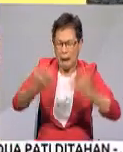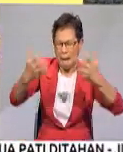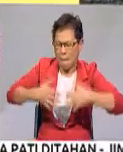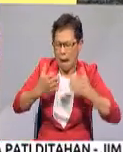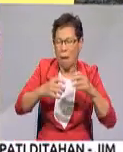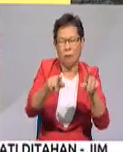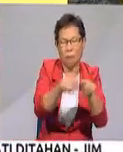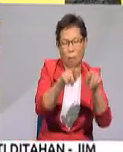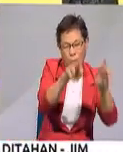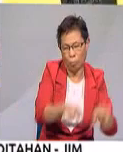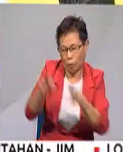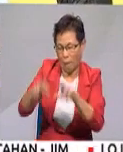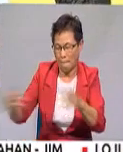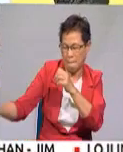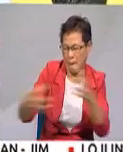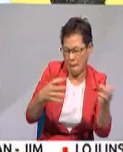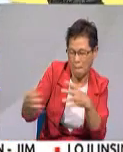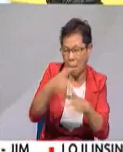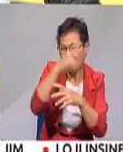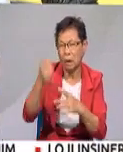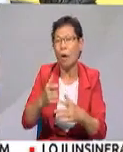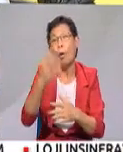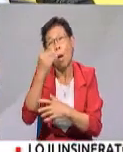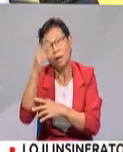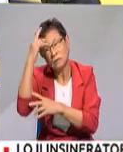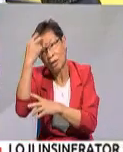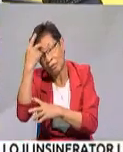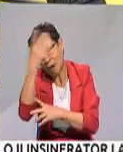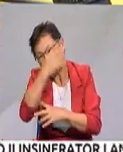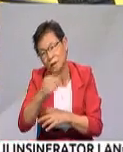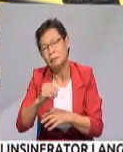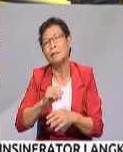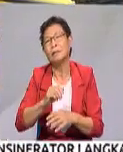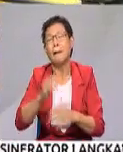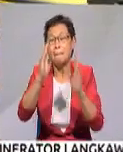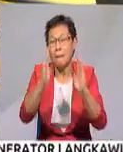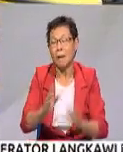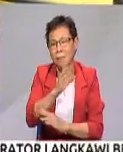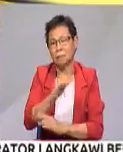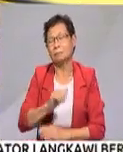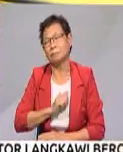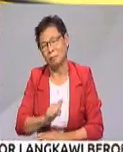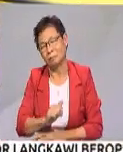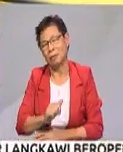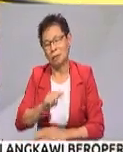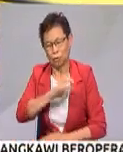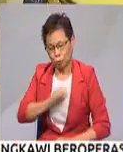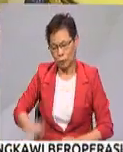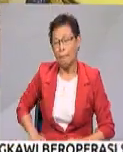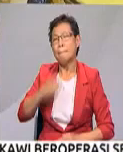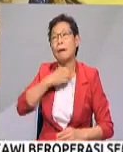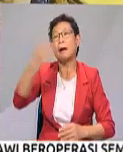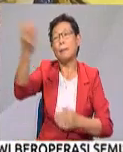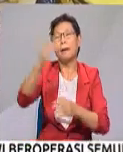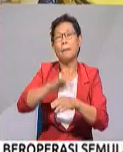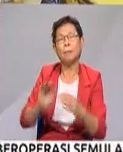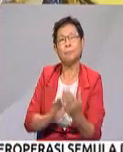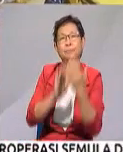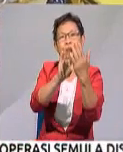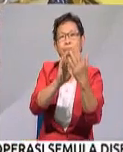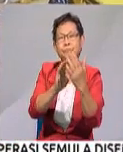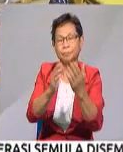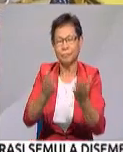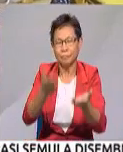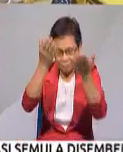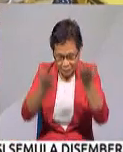sesama rakyat berpunca daripada perselisihan kaum dan agama. Baginda bertitah demikian ketika istiadat menghadap sembah taat